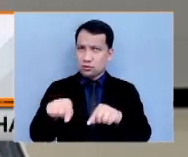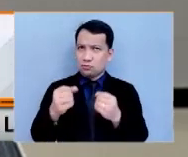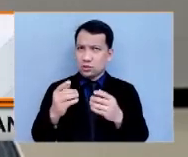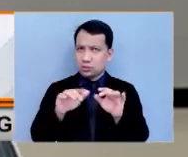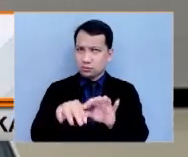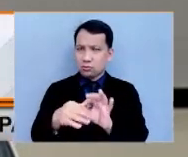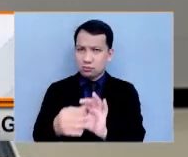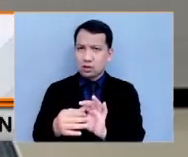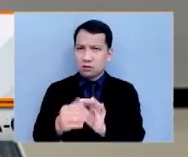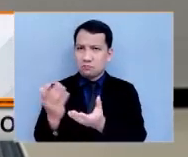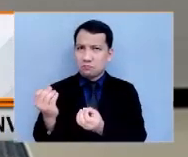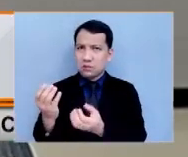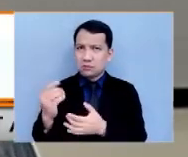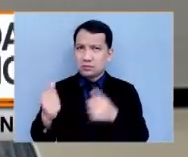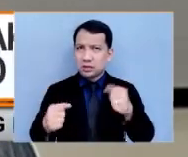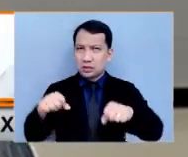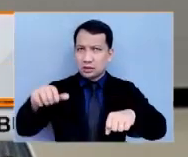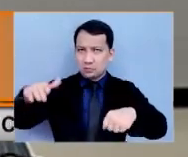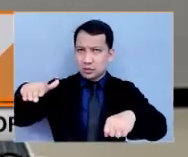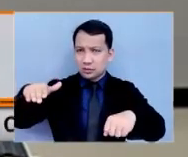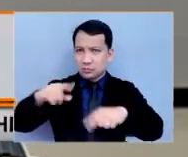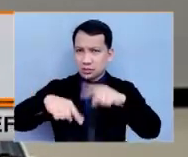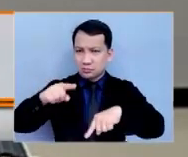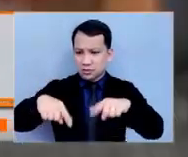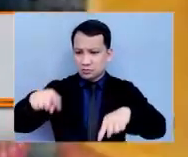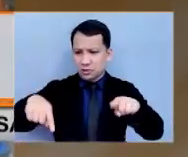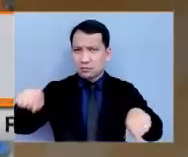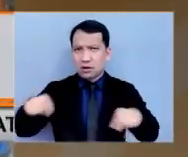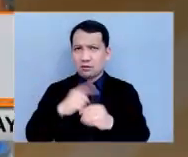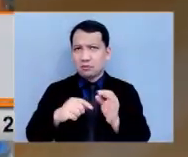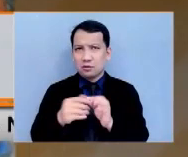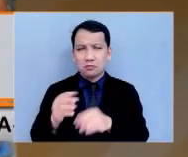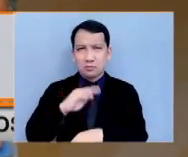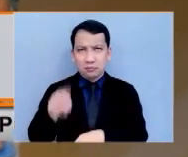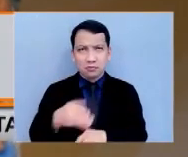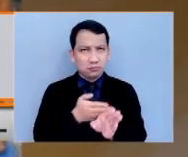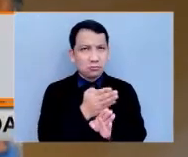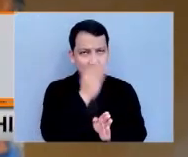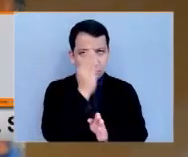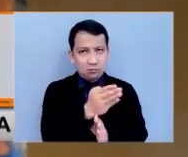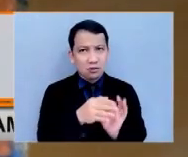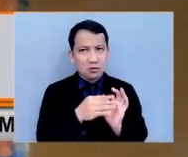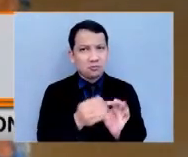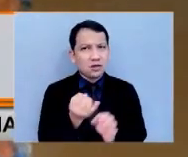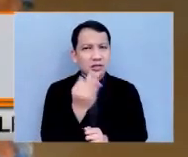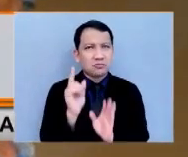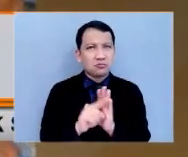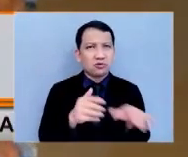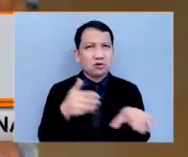na mga tricycle driver pa iba-iba, may iba galing pa ng Maynila. Dumediretso doon tapos mga ilang minuto lalabas